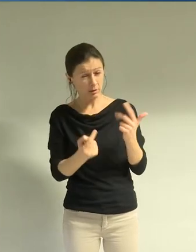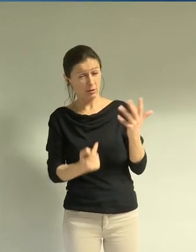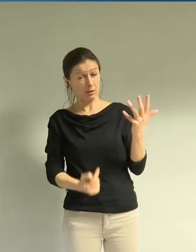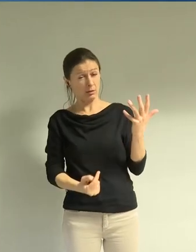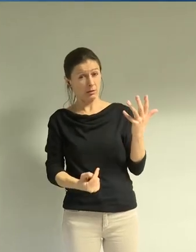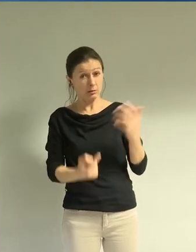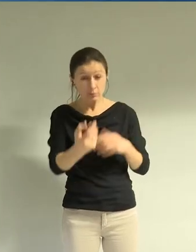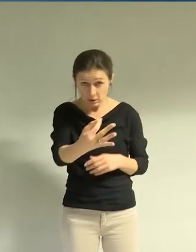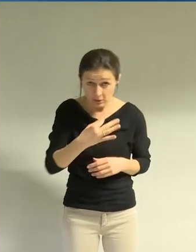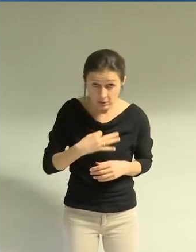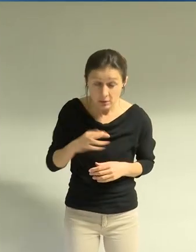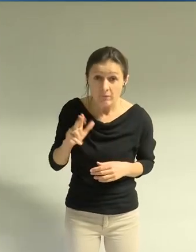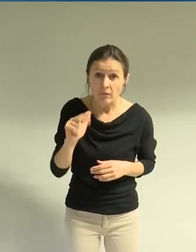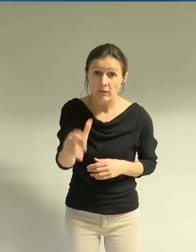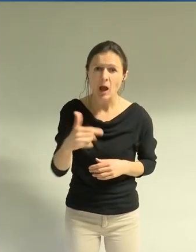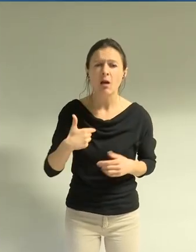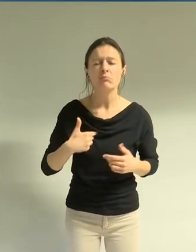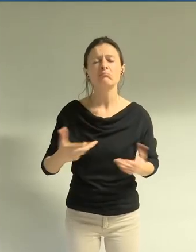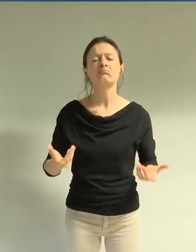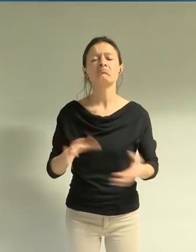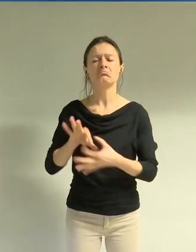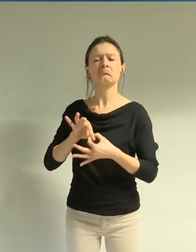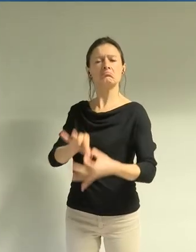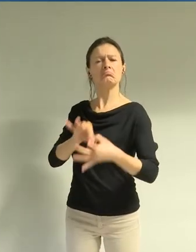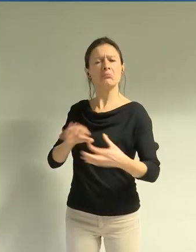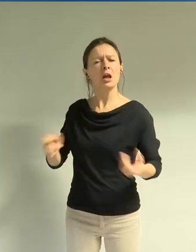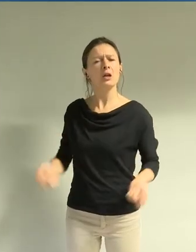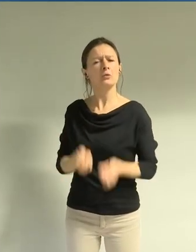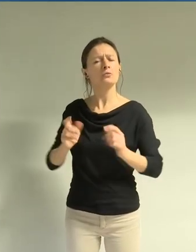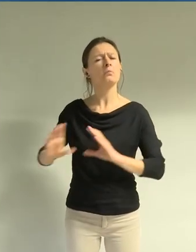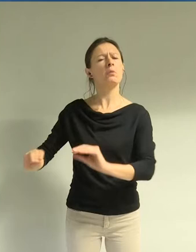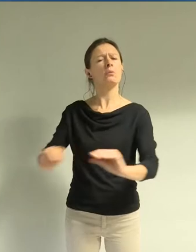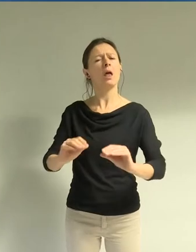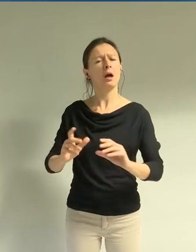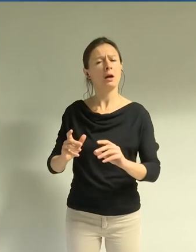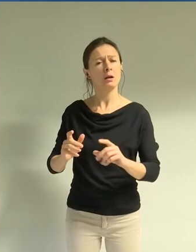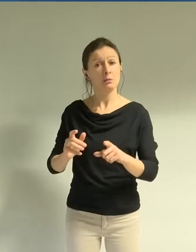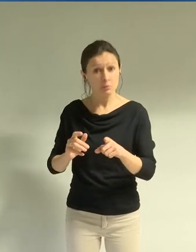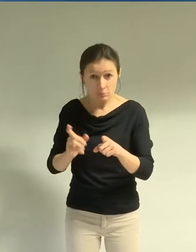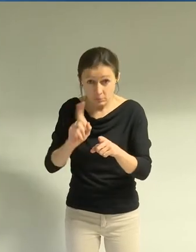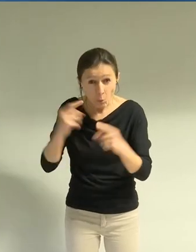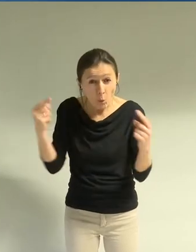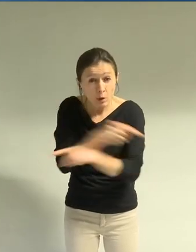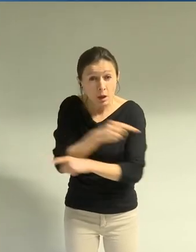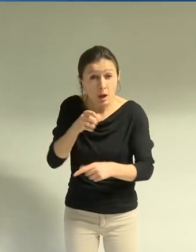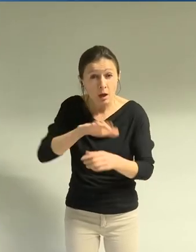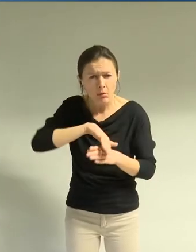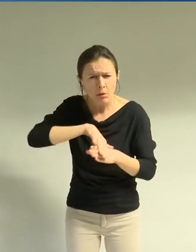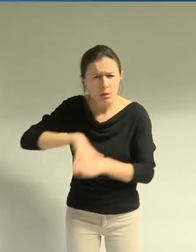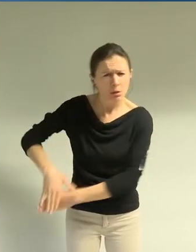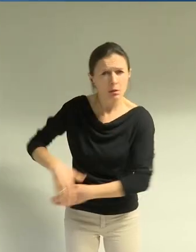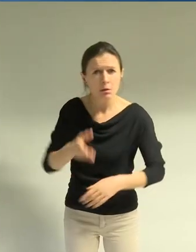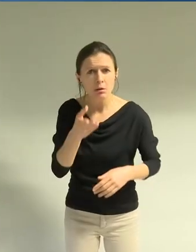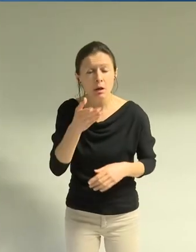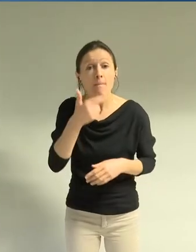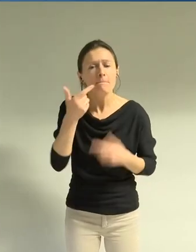municipalité de l'éducation populaire alors même que vous tentez d'en être les fossoyeurs ne nous parlez pas de démocratie